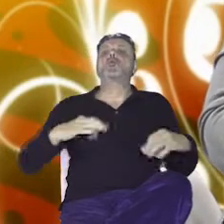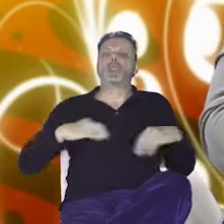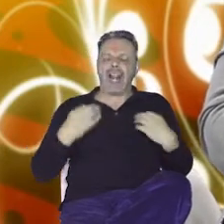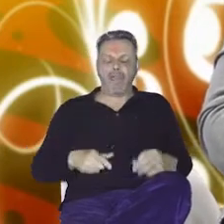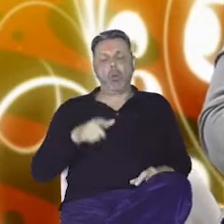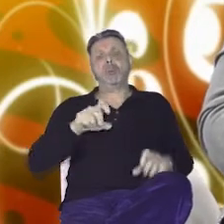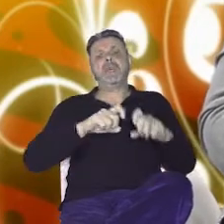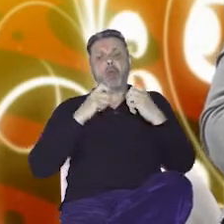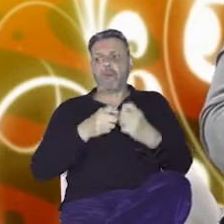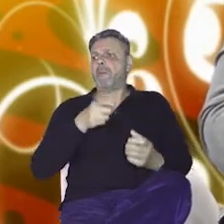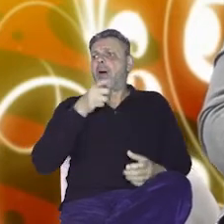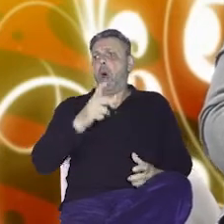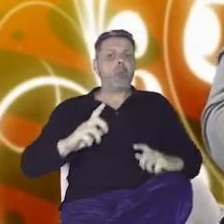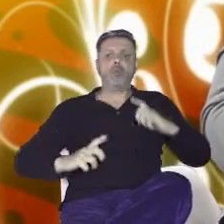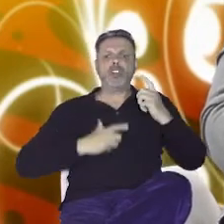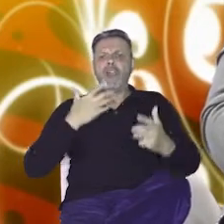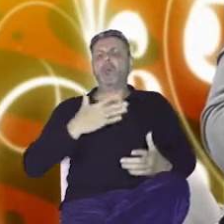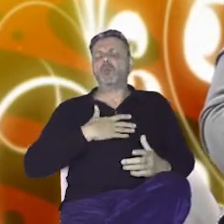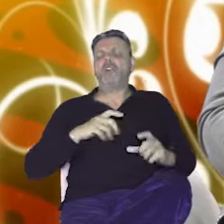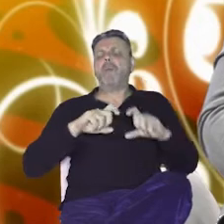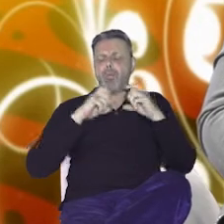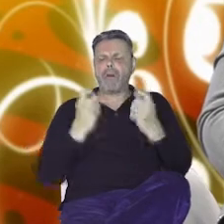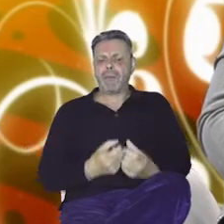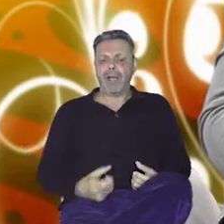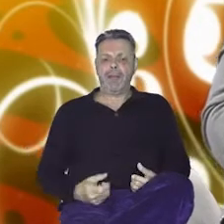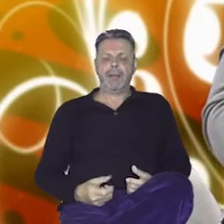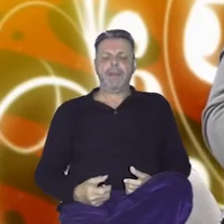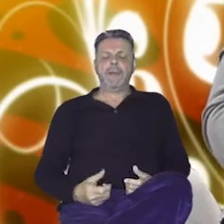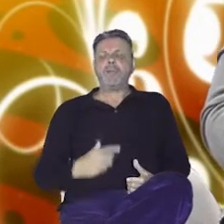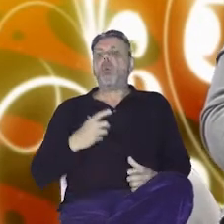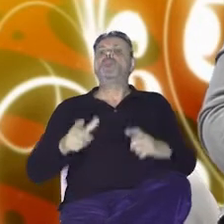domovima stvarno, oni uživaju u tim svojim danima